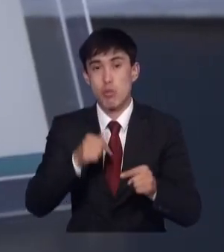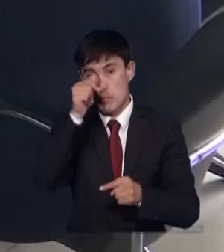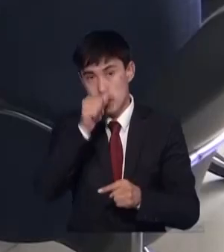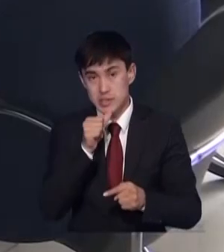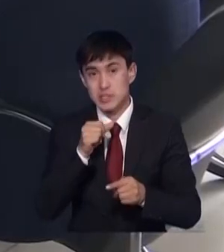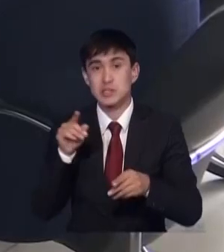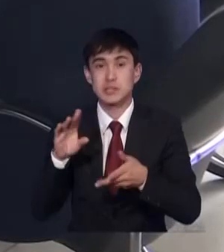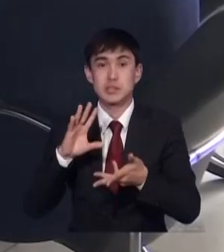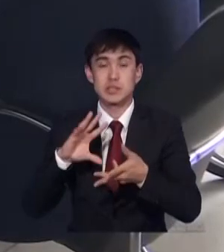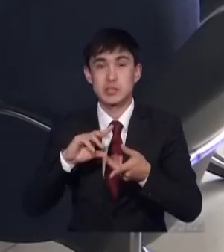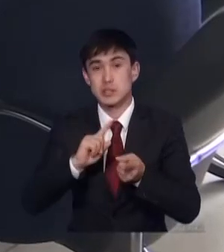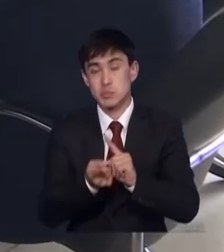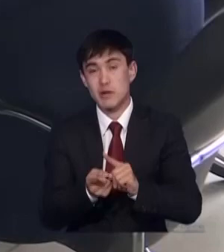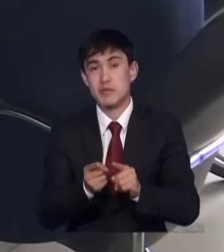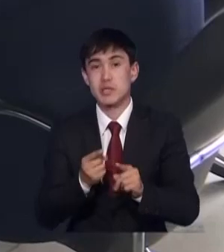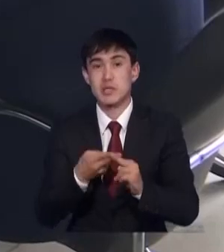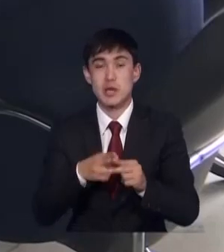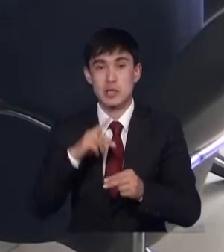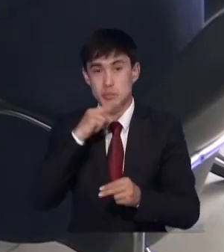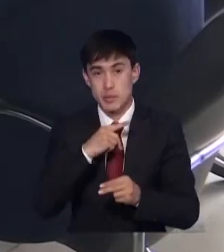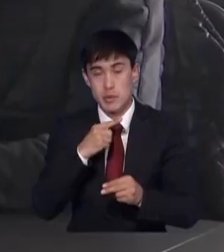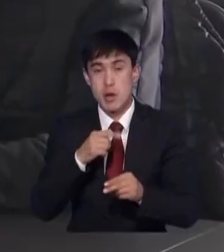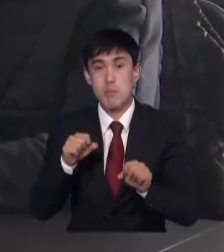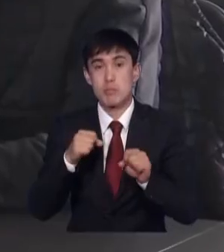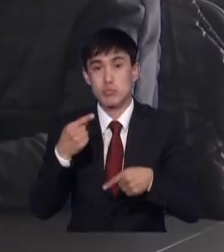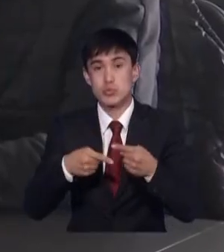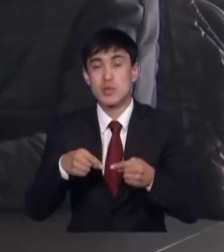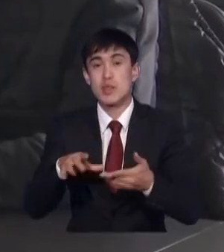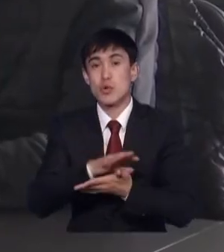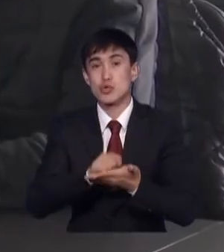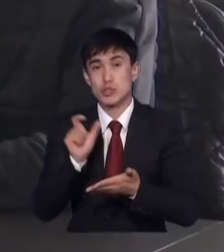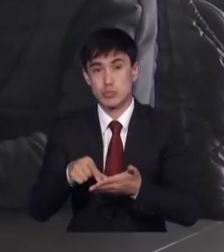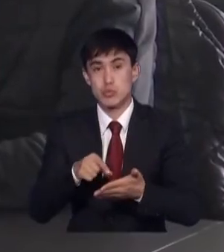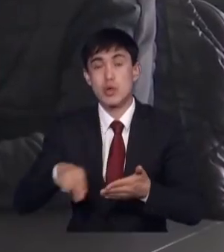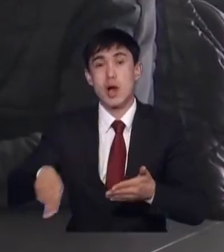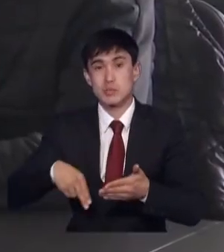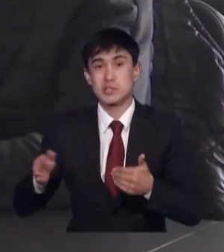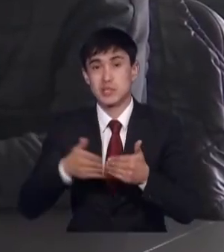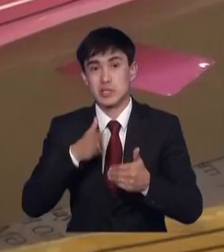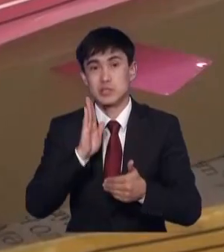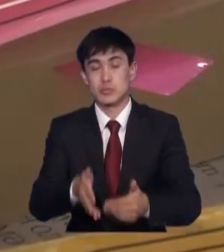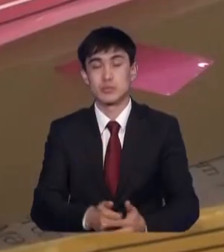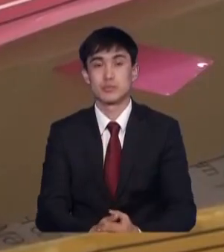месяцев исправить допущенные ошибки в противном случае к нарушителям будут применены ме административного